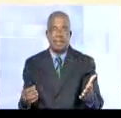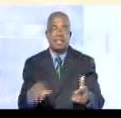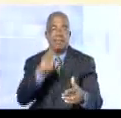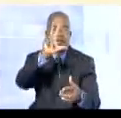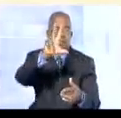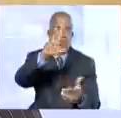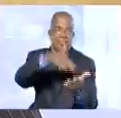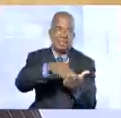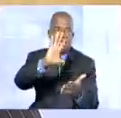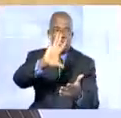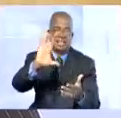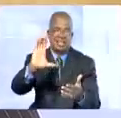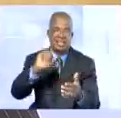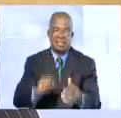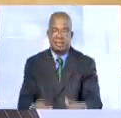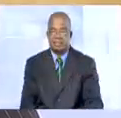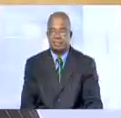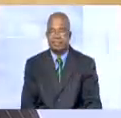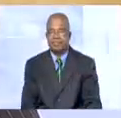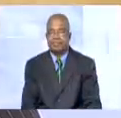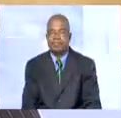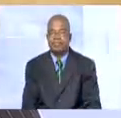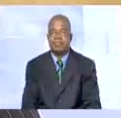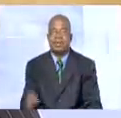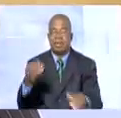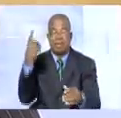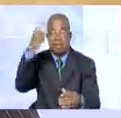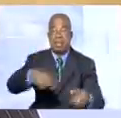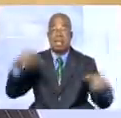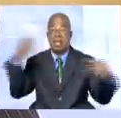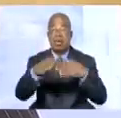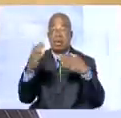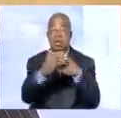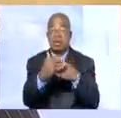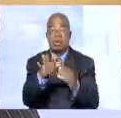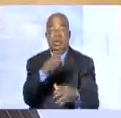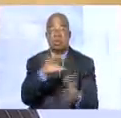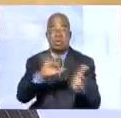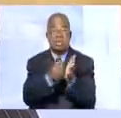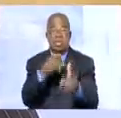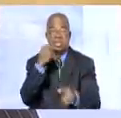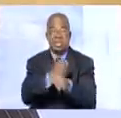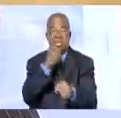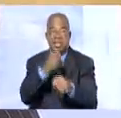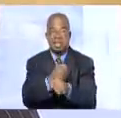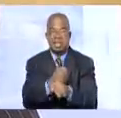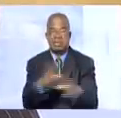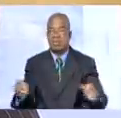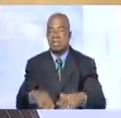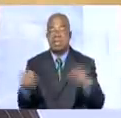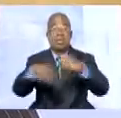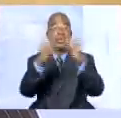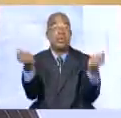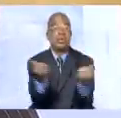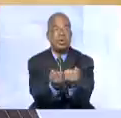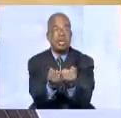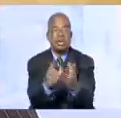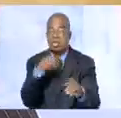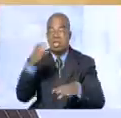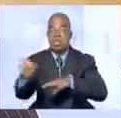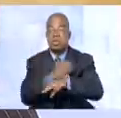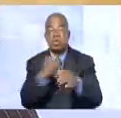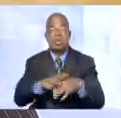francs. Dans le cadre de la lutte contre le chômage, l'AGEP sensibilise les entreprises pour la mise en stage des